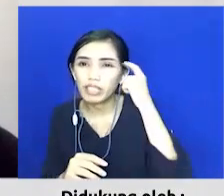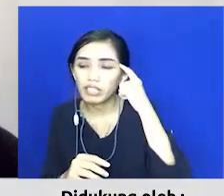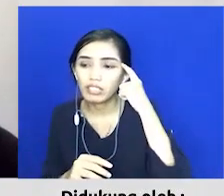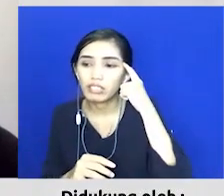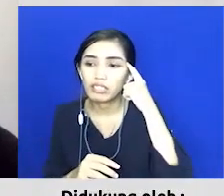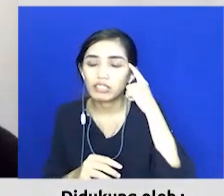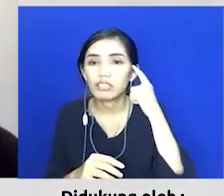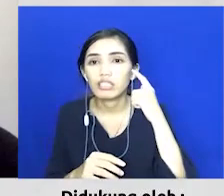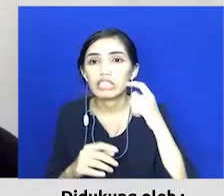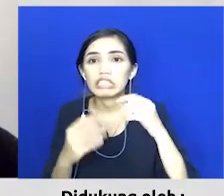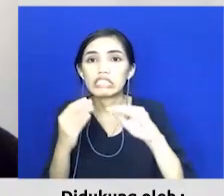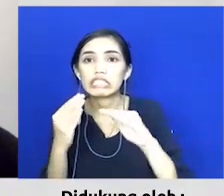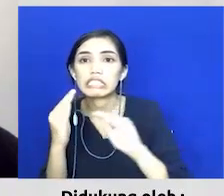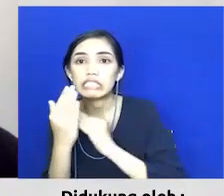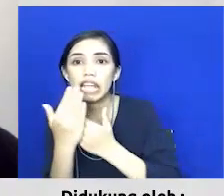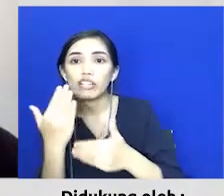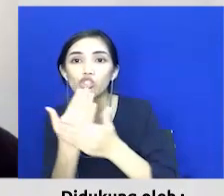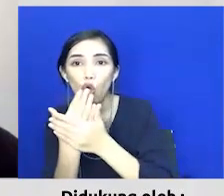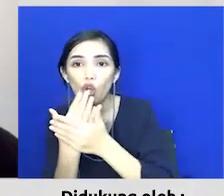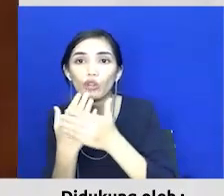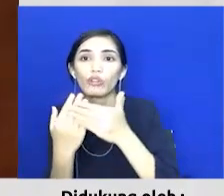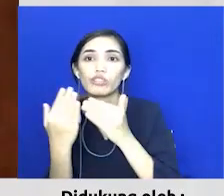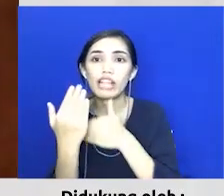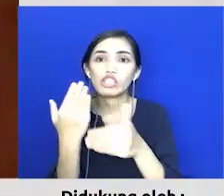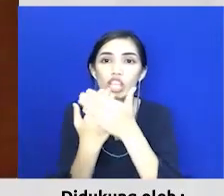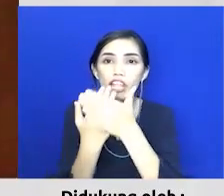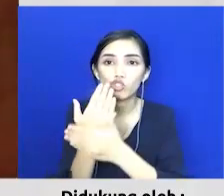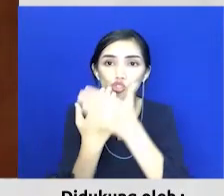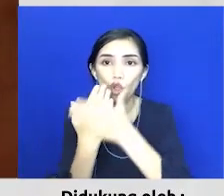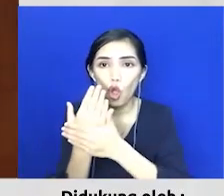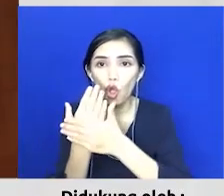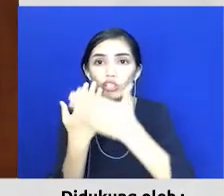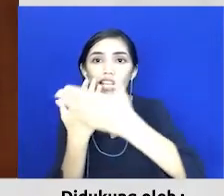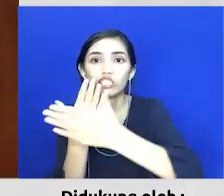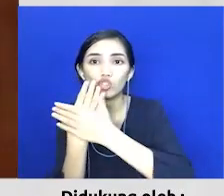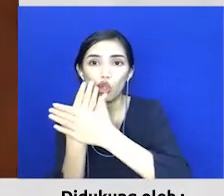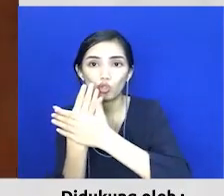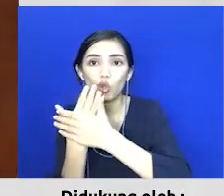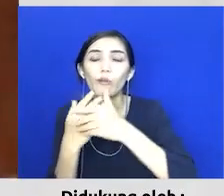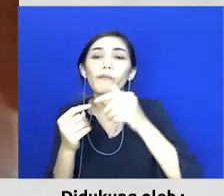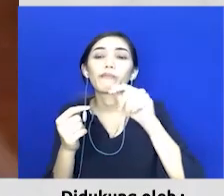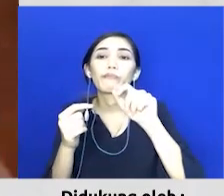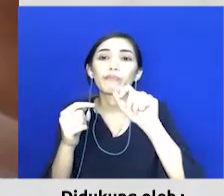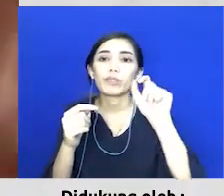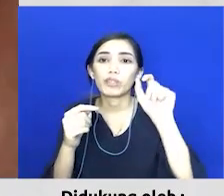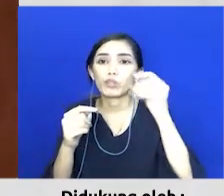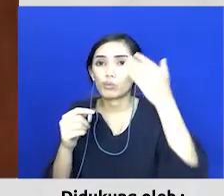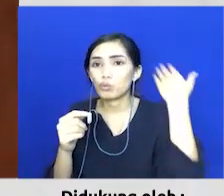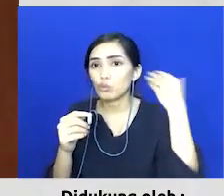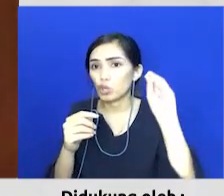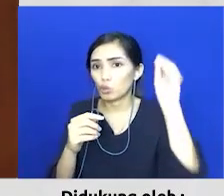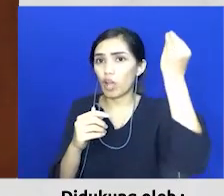Dur ya, berapa idealistiknya ya, tapi tidak bisa ya, bioskop tidak terima walaupun film itu